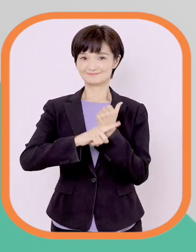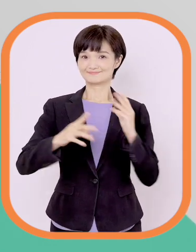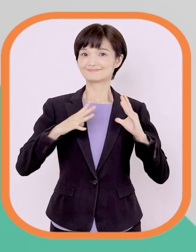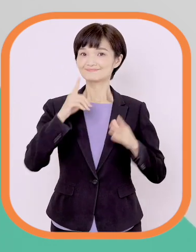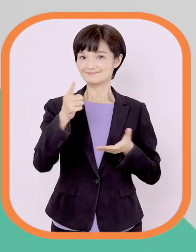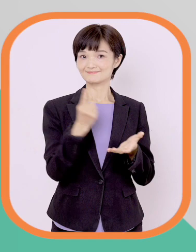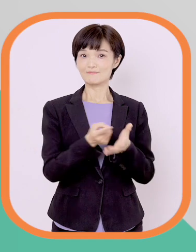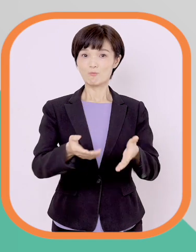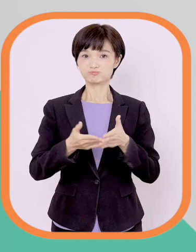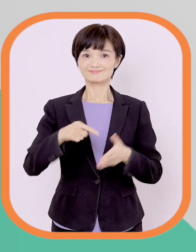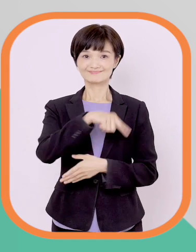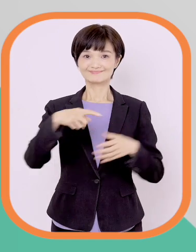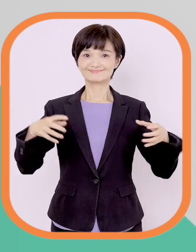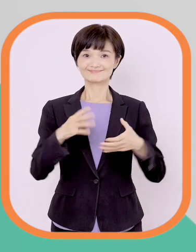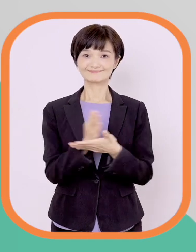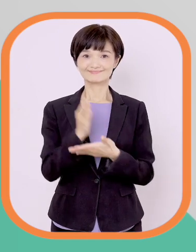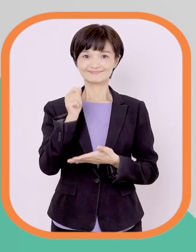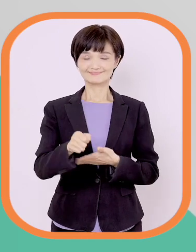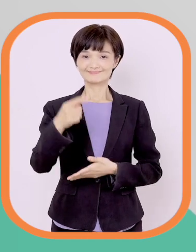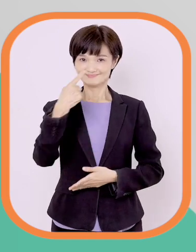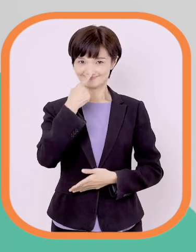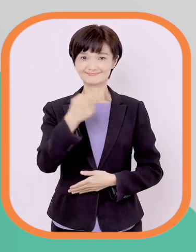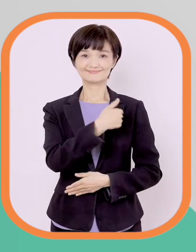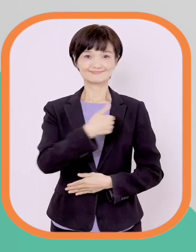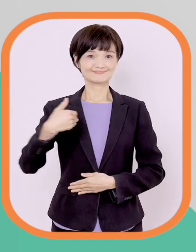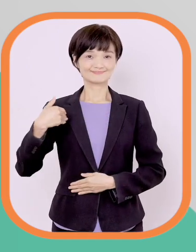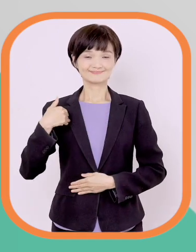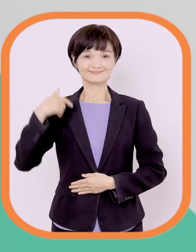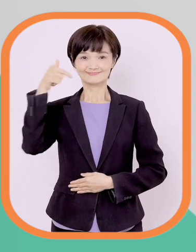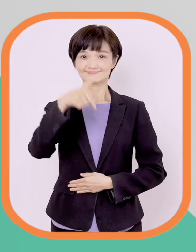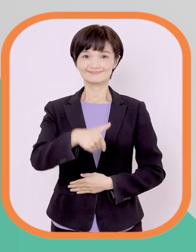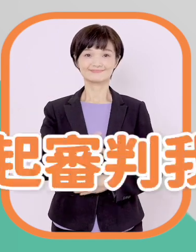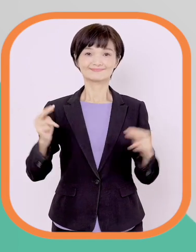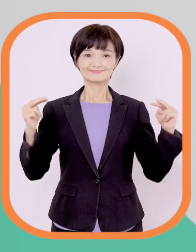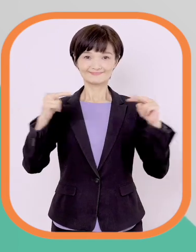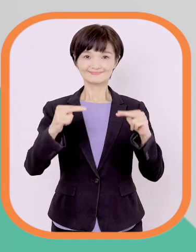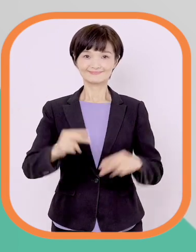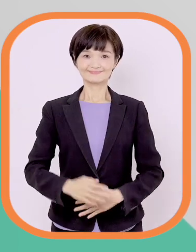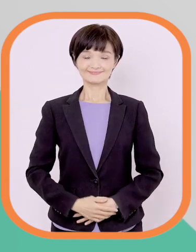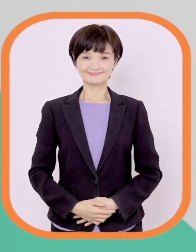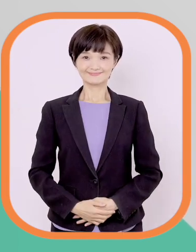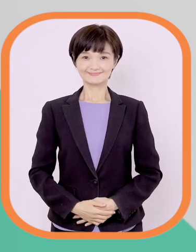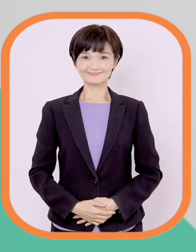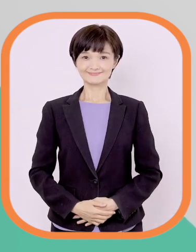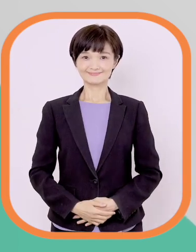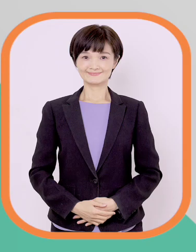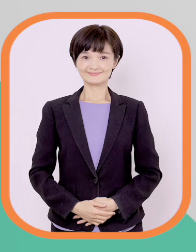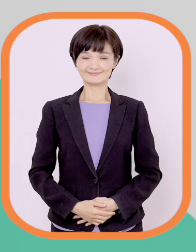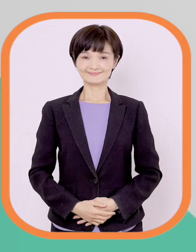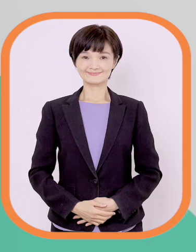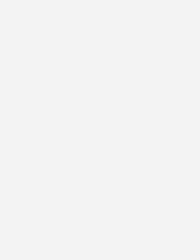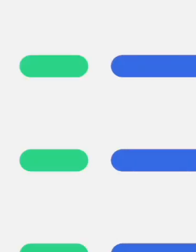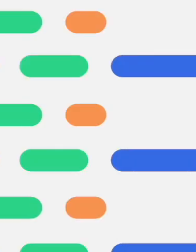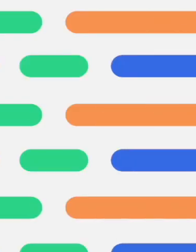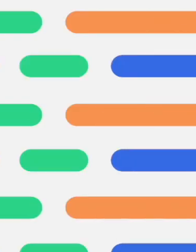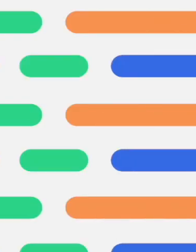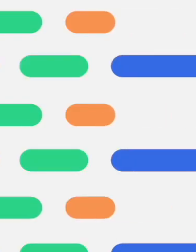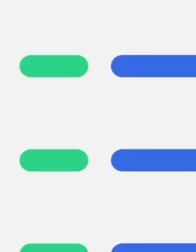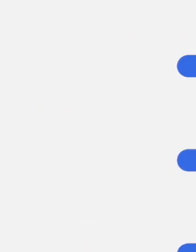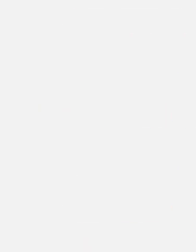烦恼啦。 国民法官需要你的参与，全员国民法官中一起审判，我也通。我们下次见。